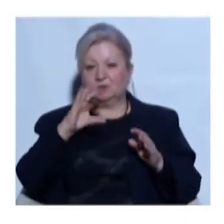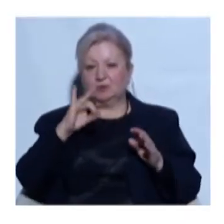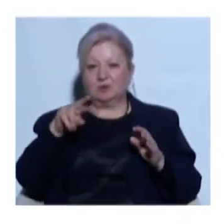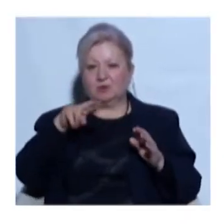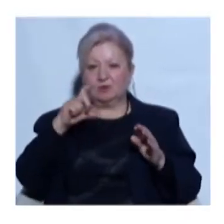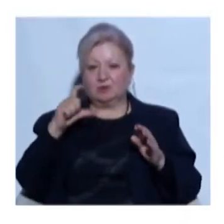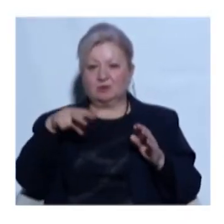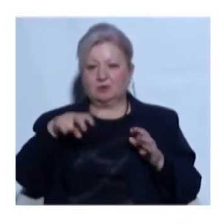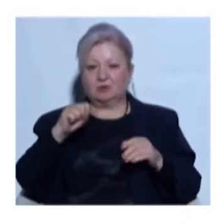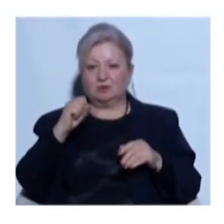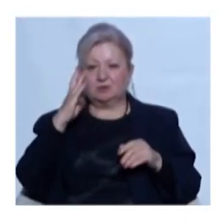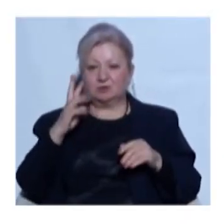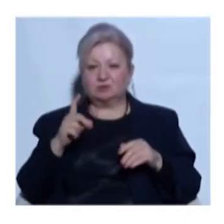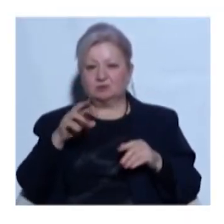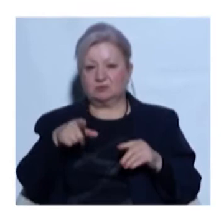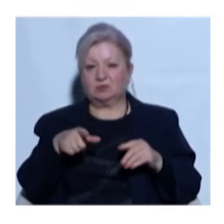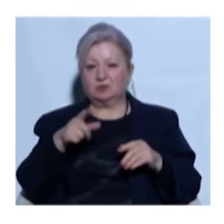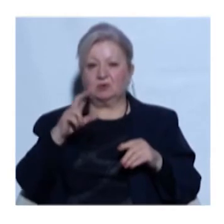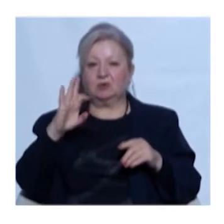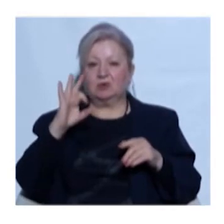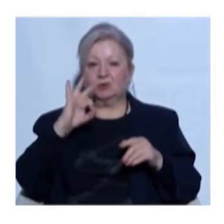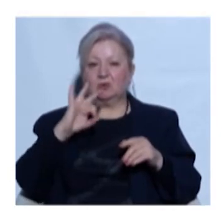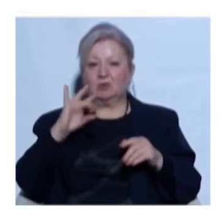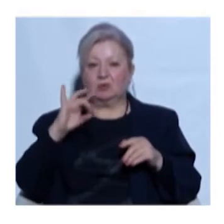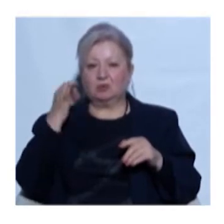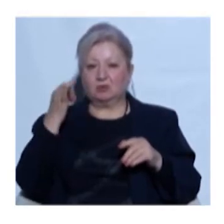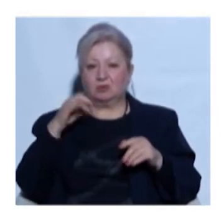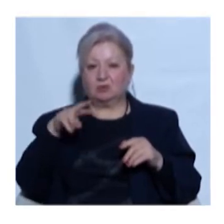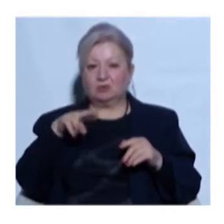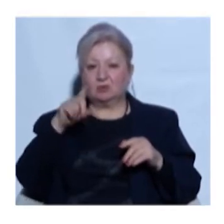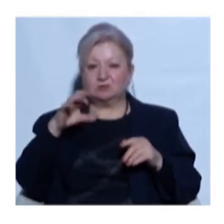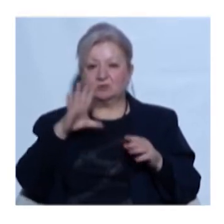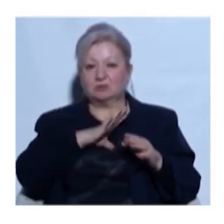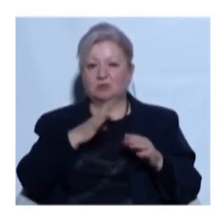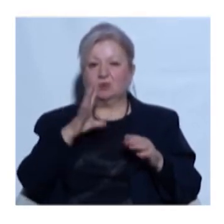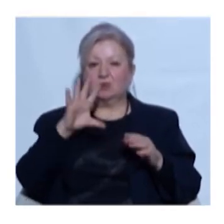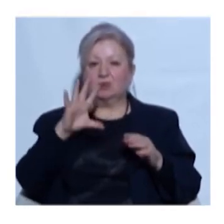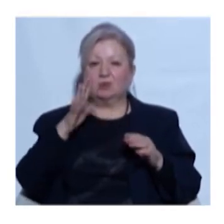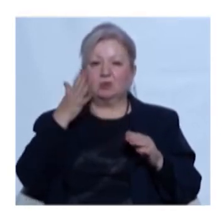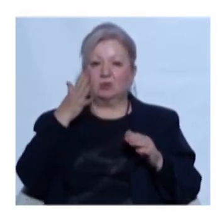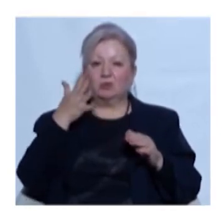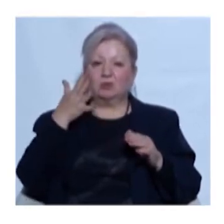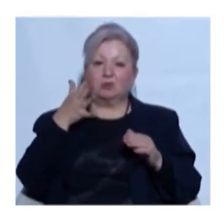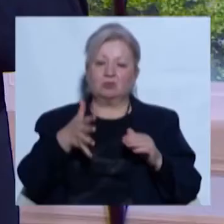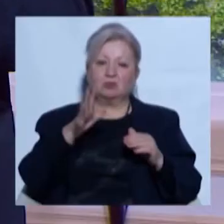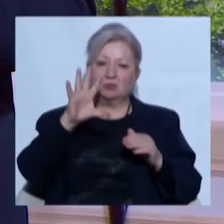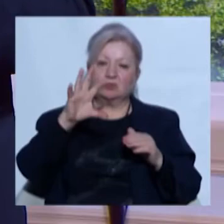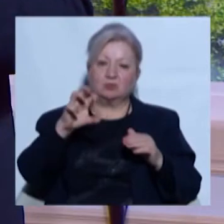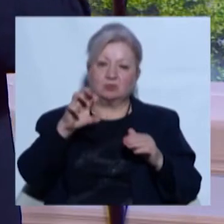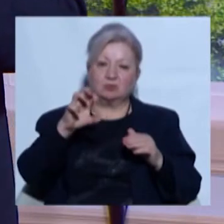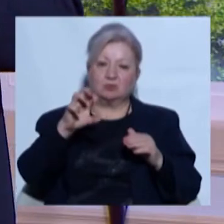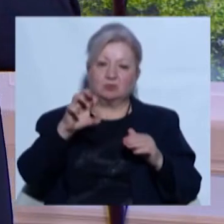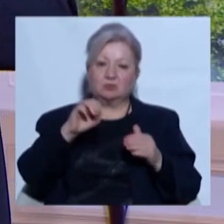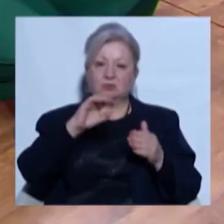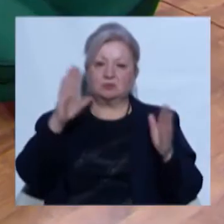Da matan ertat Filimon Korize, romlemats 5500 მეტი საგალობელი ჩაწერეს და დაკარგვას და